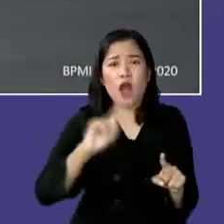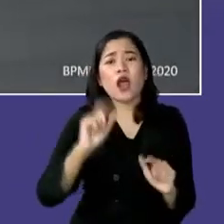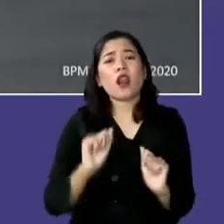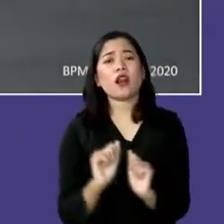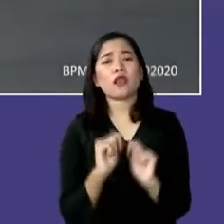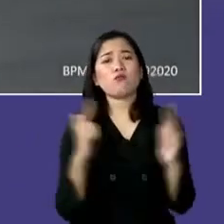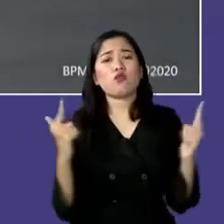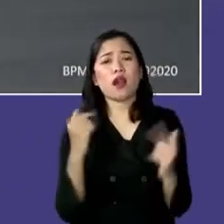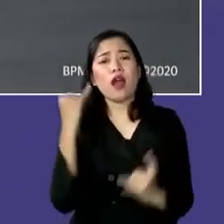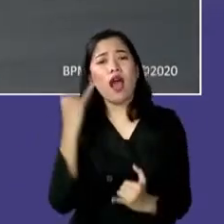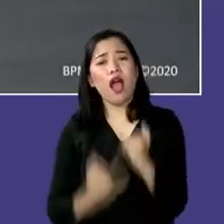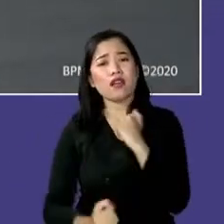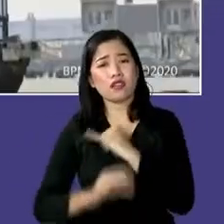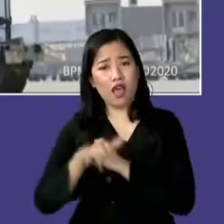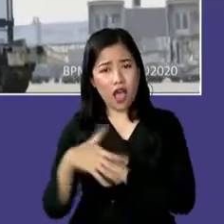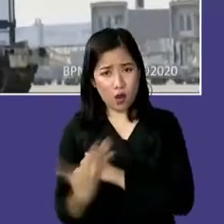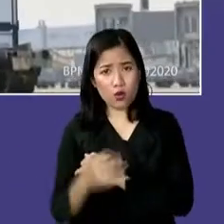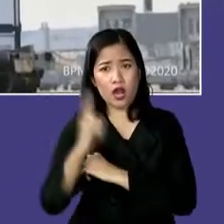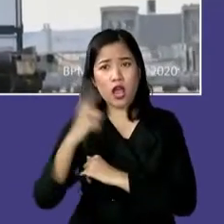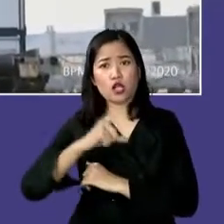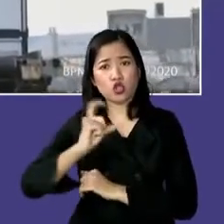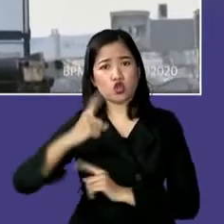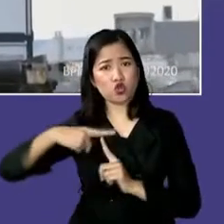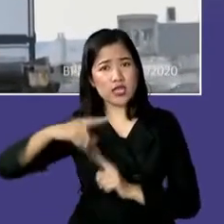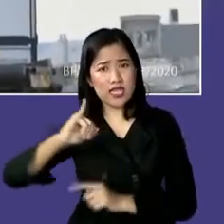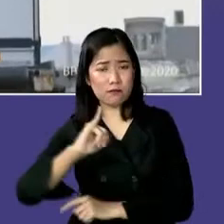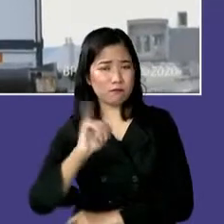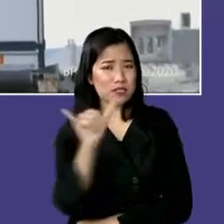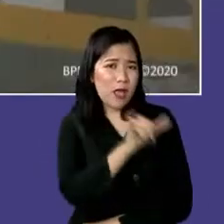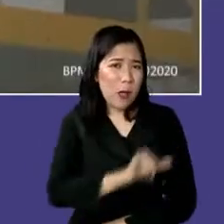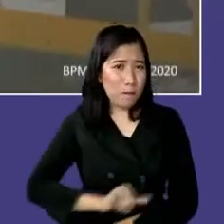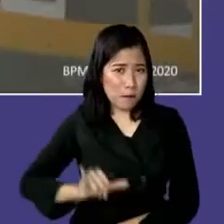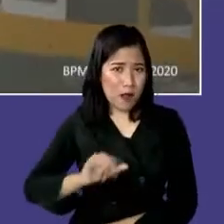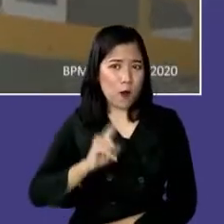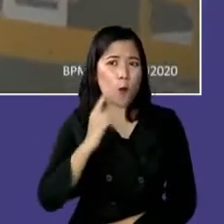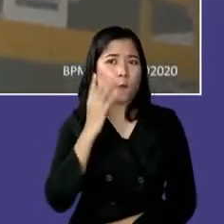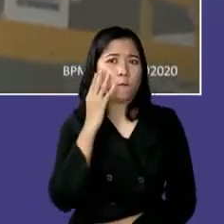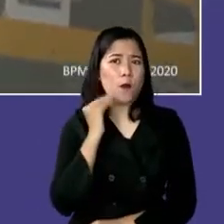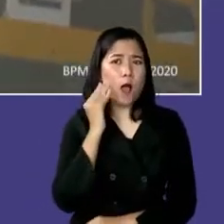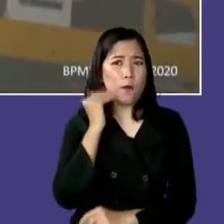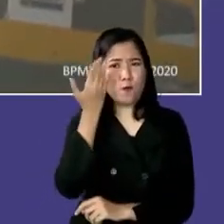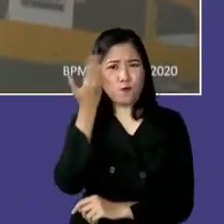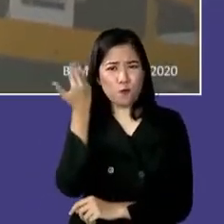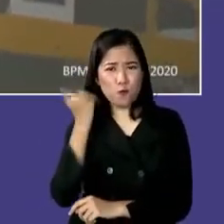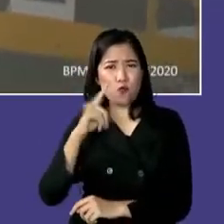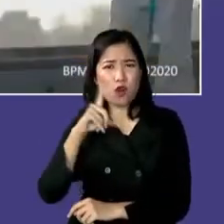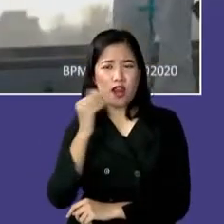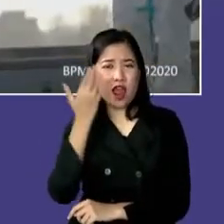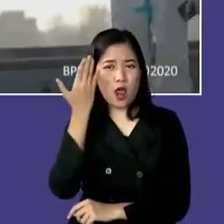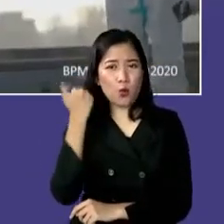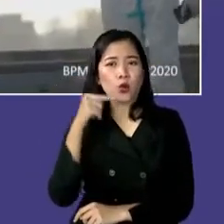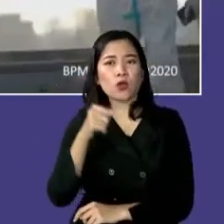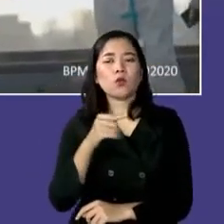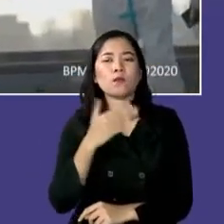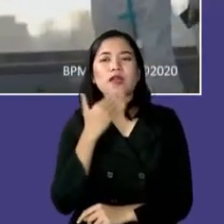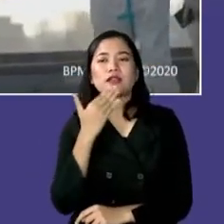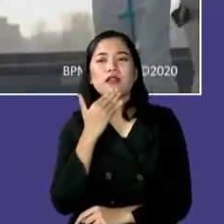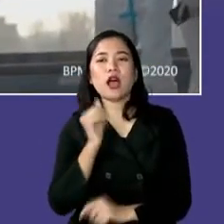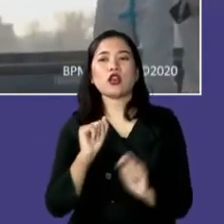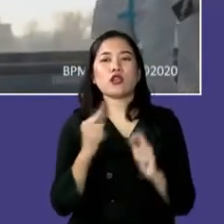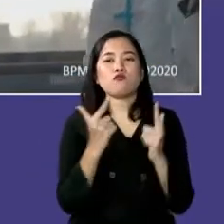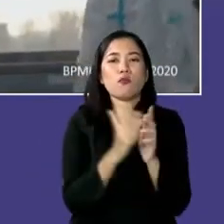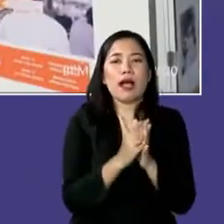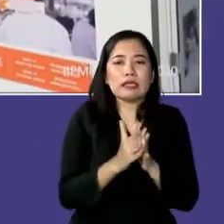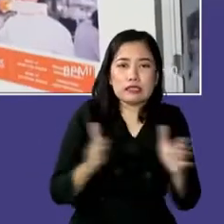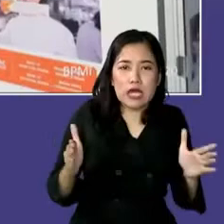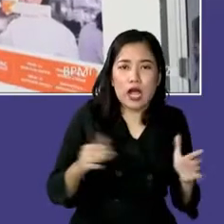akhir tahun nih cuti bersama kalau kita lihat pengalaman dari bulan-bulan lalu ini kan cuti bersama long weekend ini selalu jadi pemicu